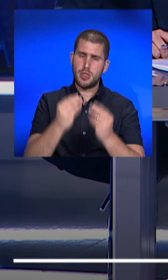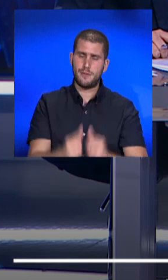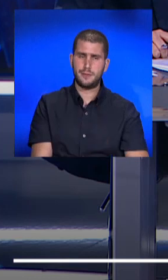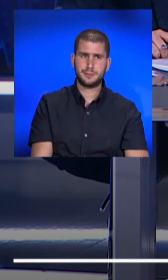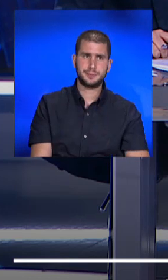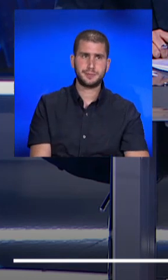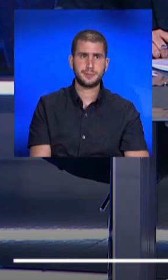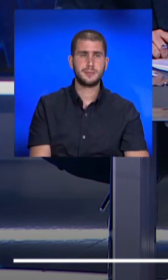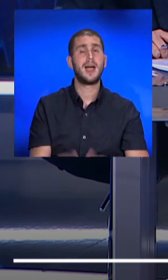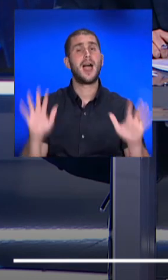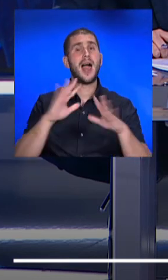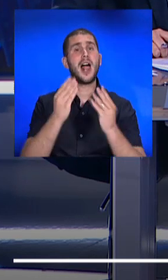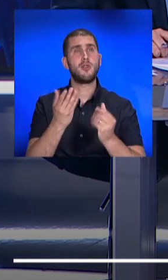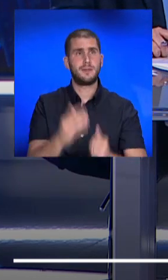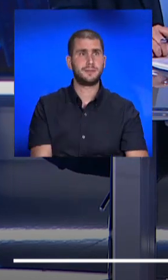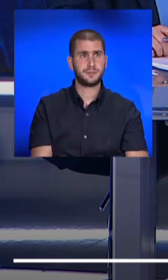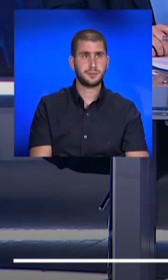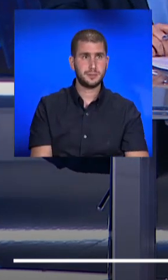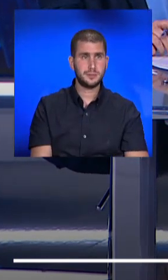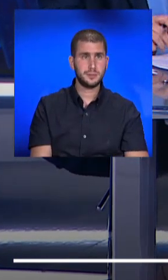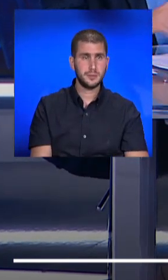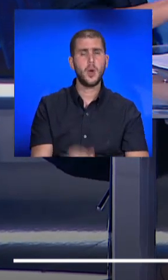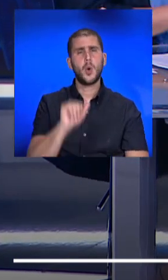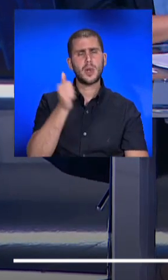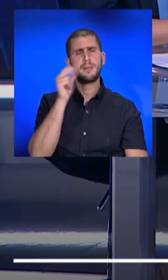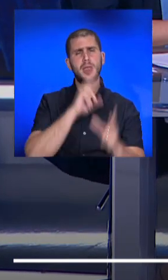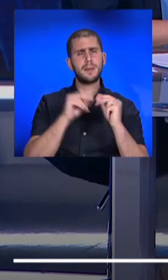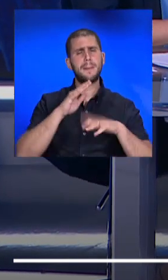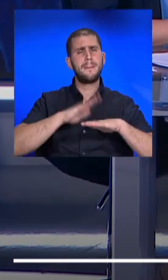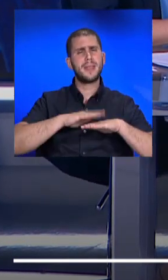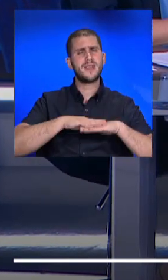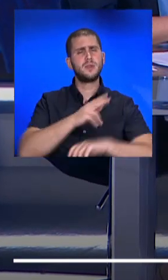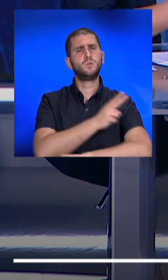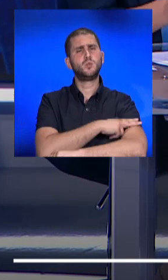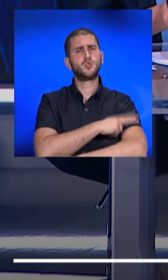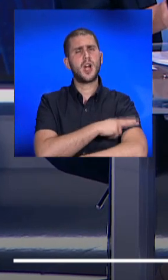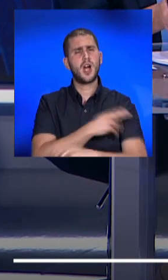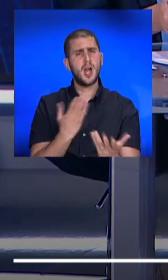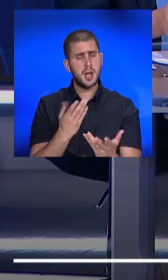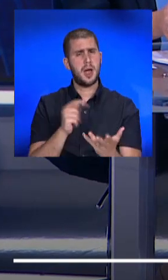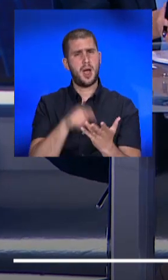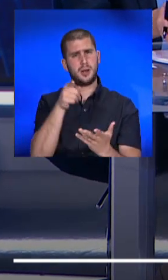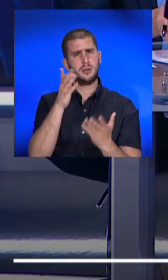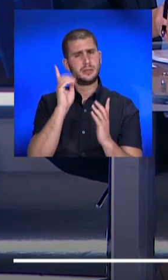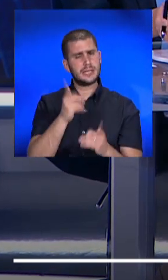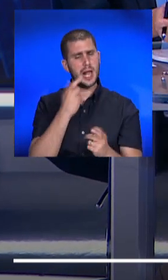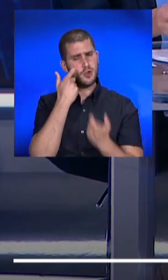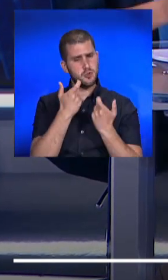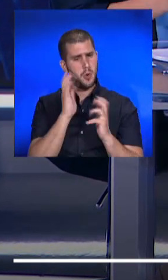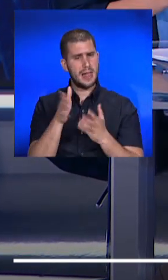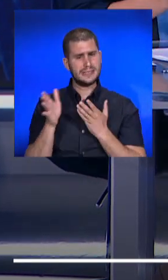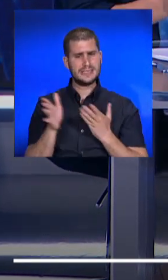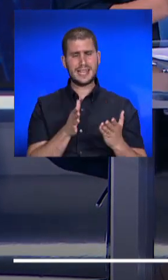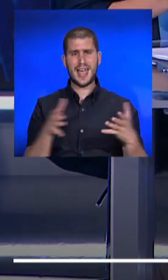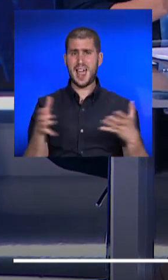שלום ולילה טוב גם לך. אז בואי נתעסק באמת בתפקיד המשטרה, כמי שאמורה לשמור על הסדר החברתי,